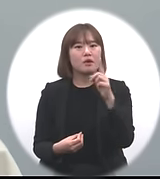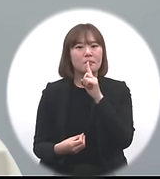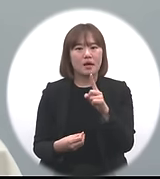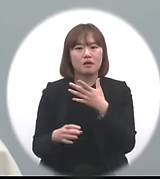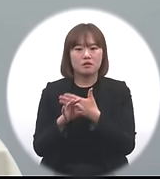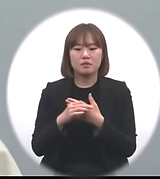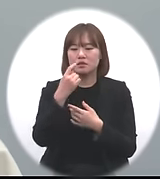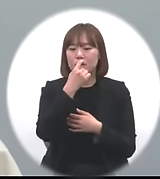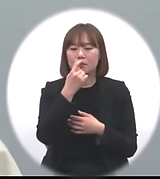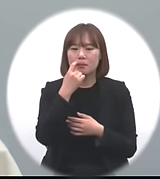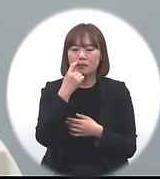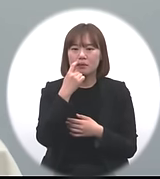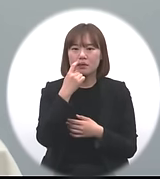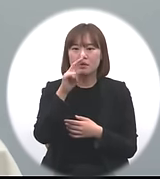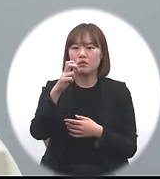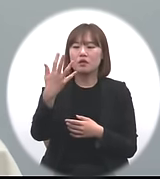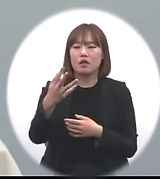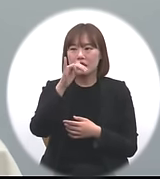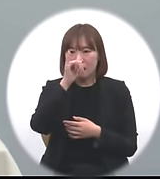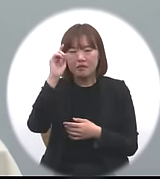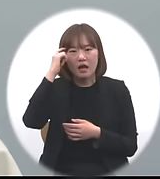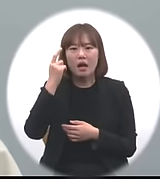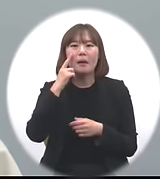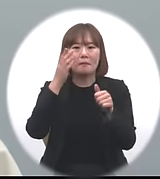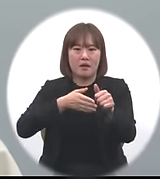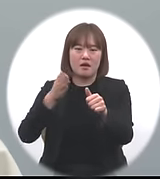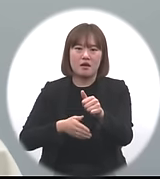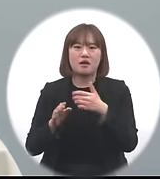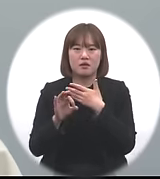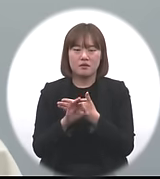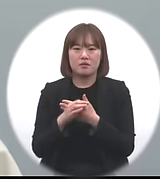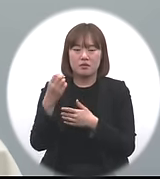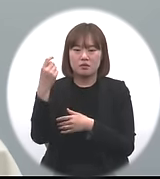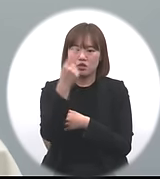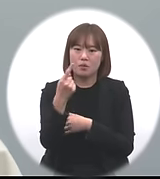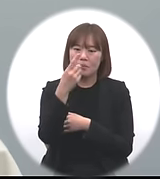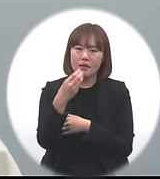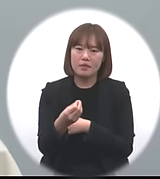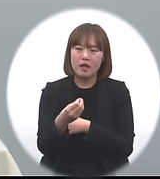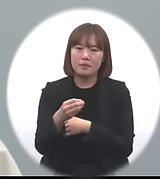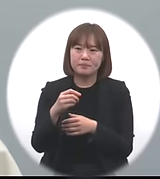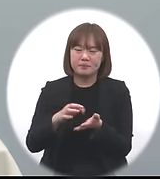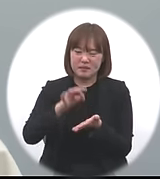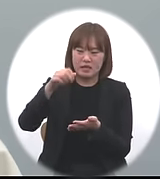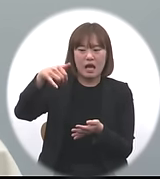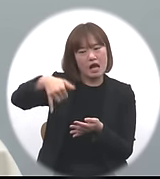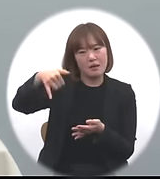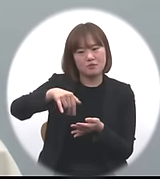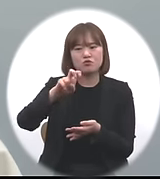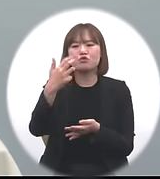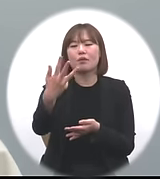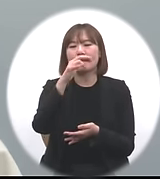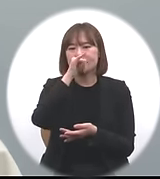28개가 있어요. 집에 1,000만 원짜리 고려청자가 28개가 있다고 한번 생각을 해보세요. 혹은 1,000만 원짜리 무슨